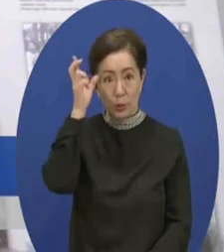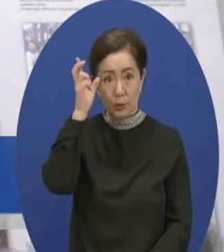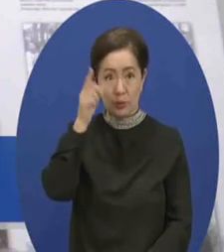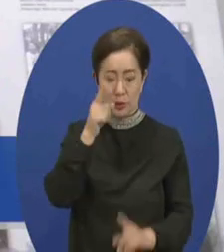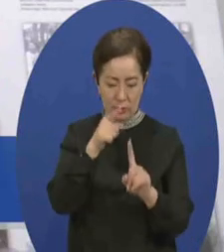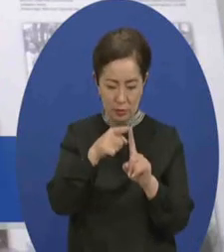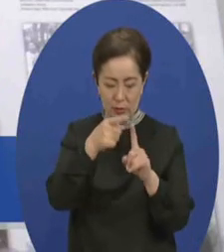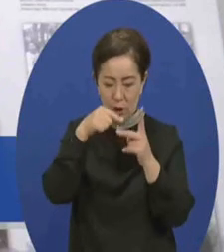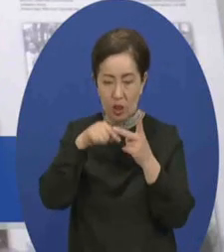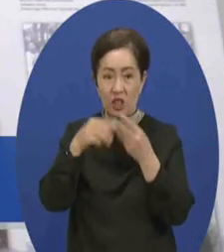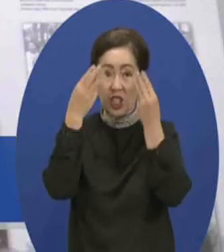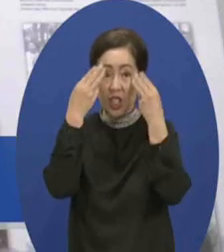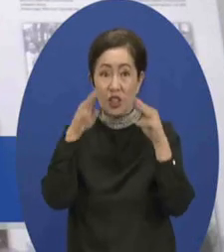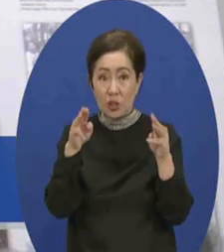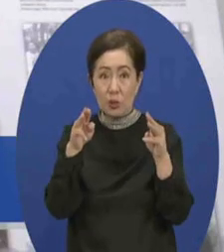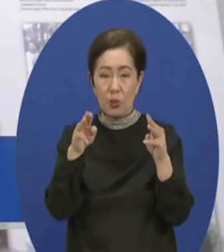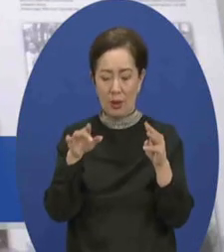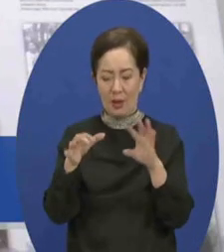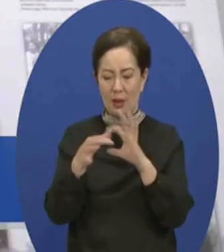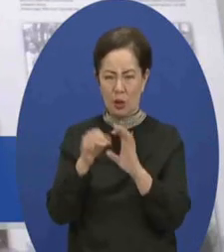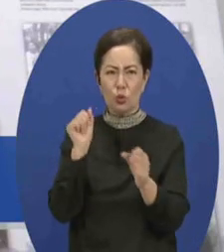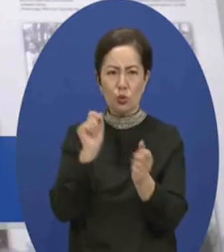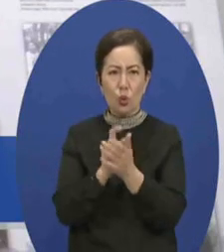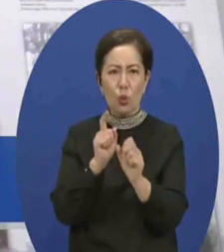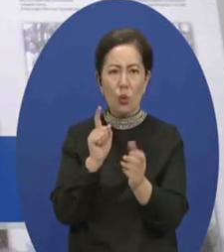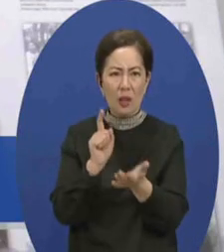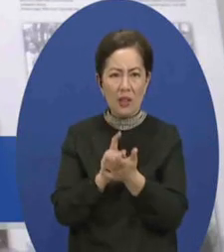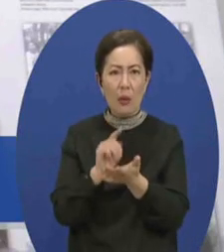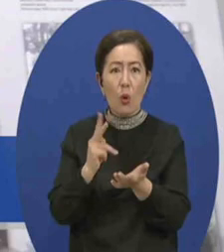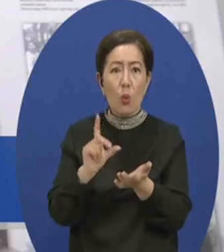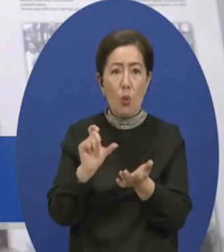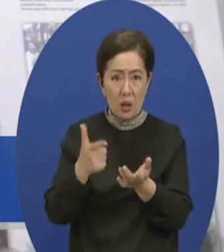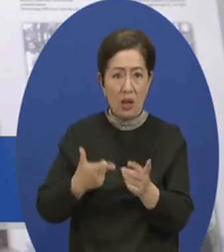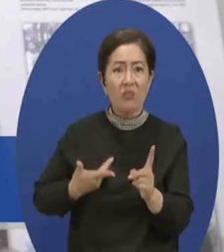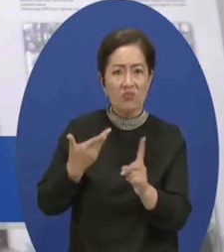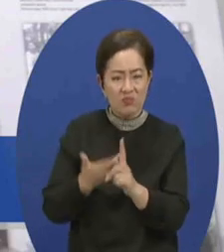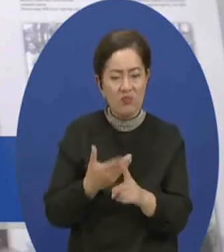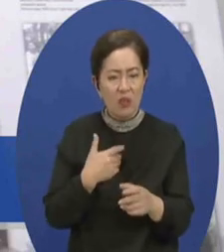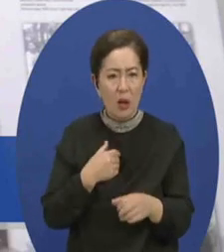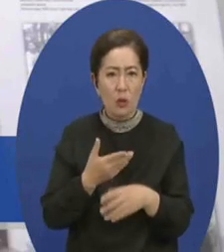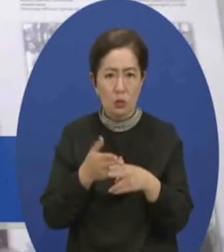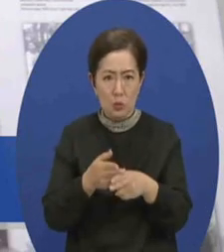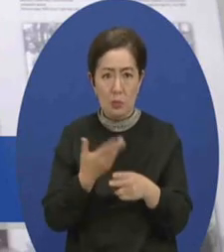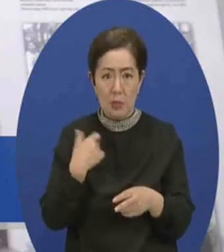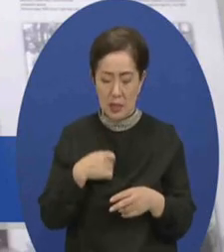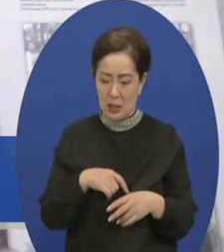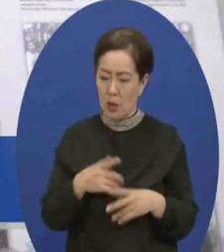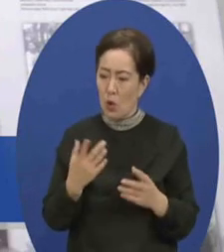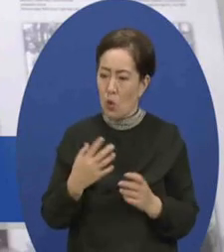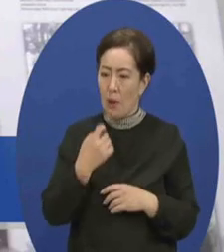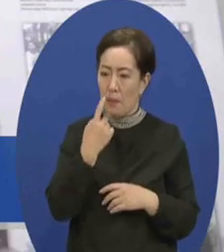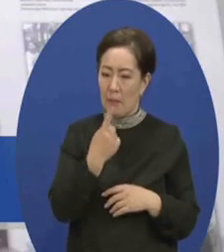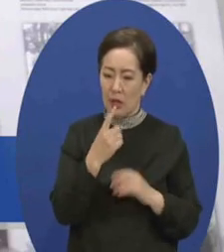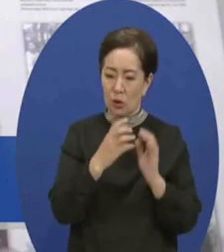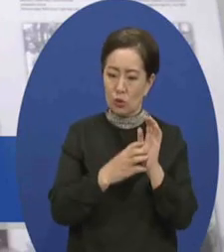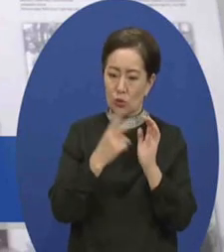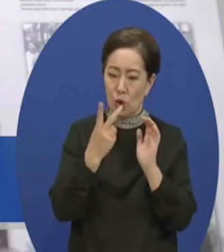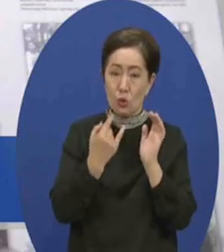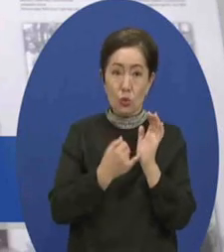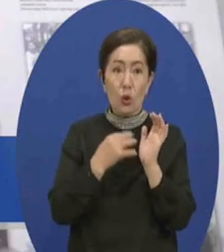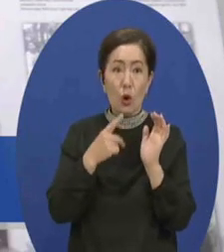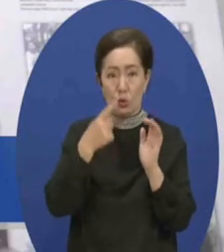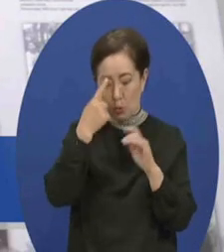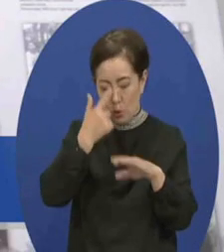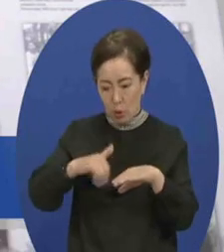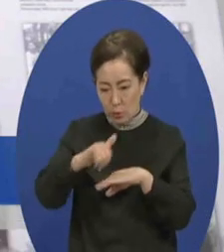боловсролын салбар төлөвгүй шинжилгээ ухааны салбар ч гэсэн маш чухал үүрэг гүйцэтгэсэн. За ялангуяа 1926 онд бол одоо Монгол улсын анхны